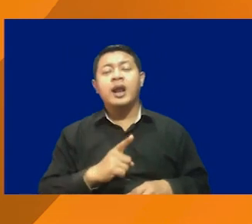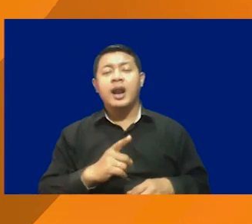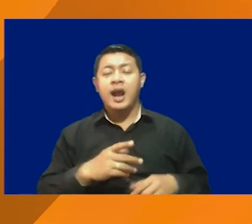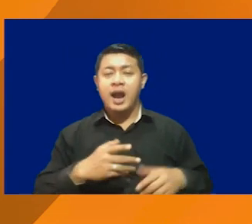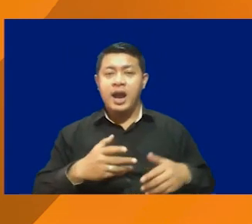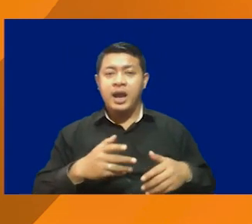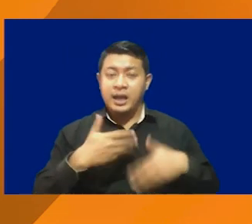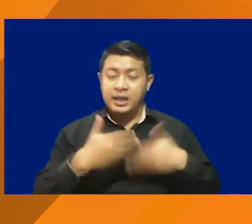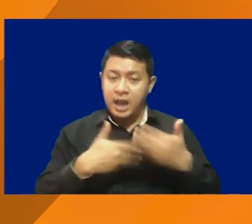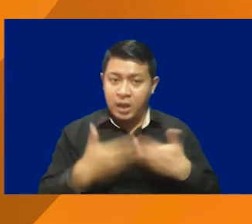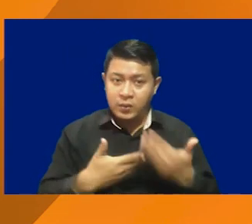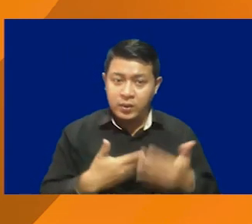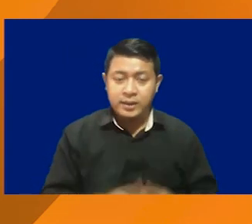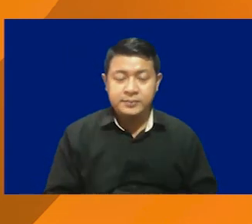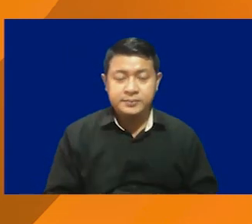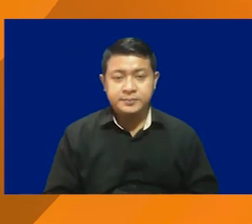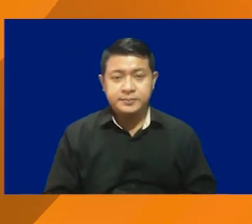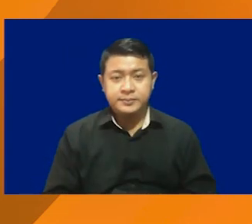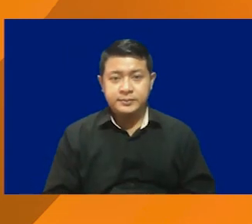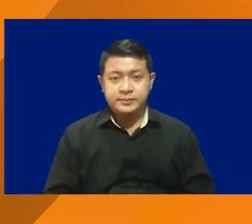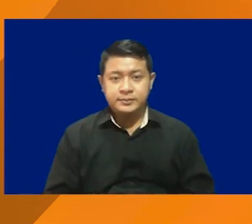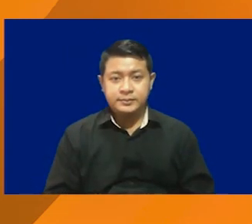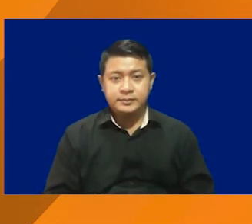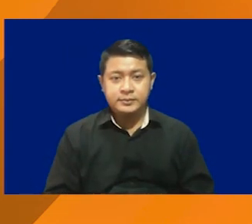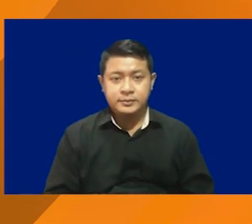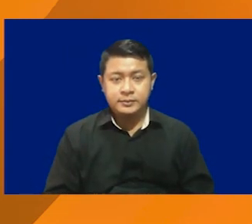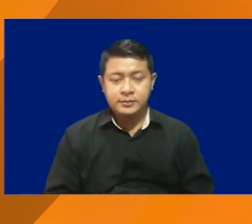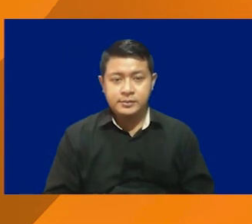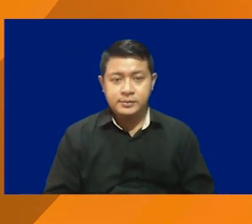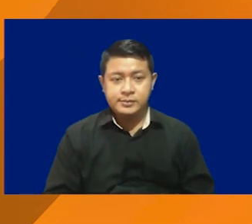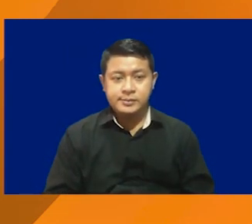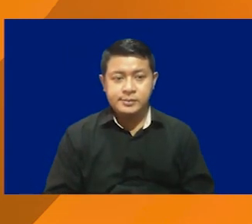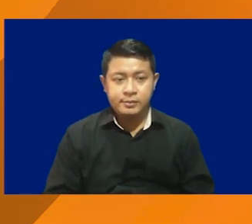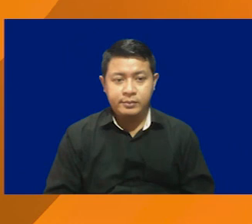kualitas dirinya, bukan karena apa yang dilakukannya.